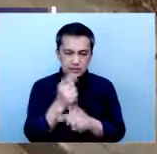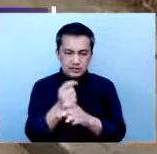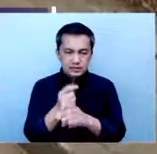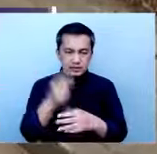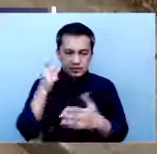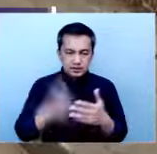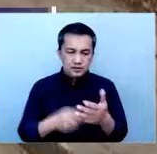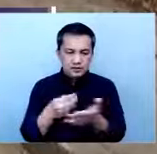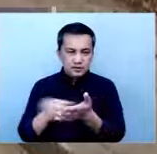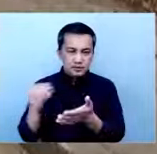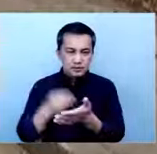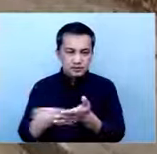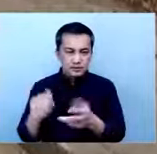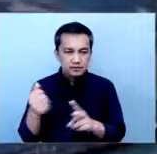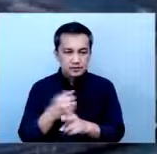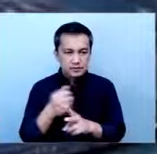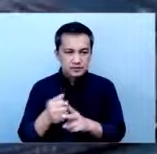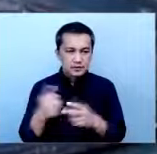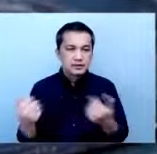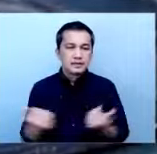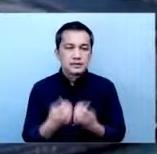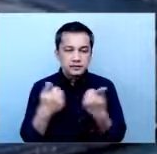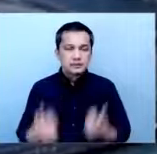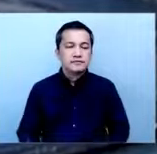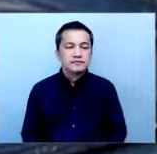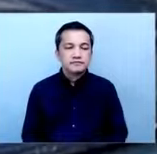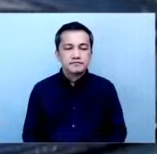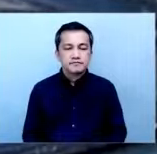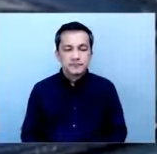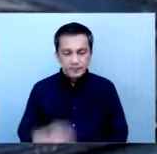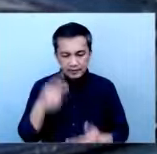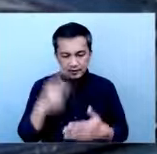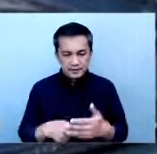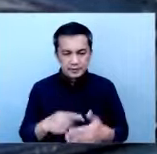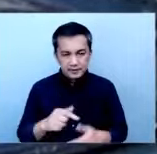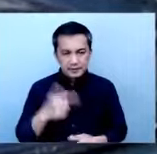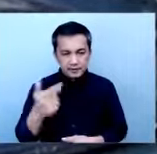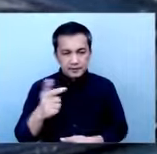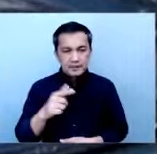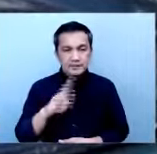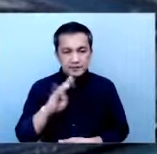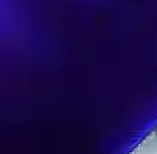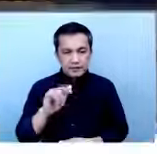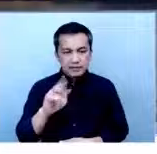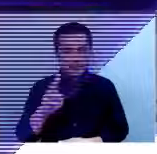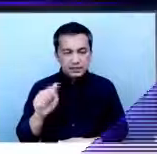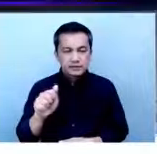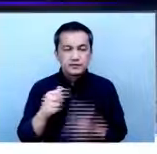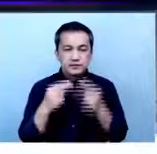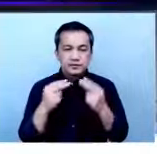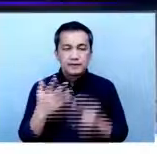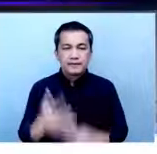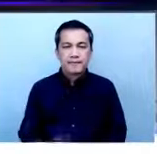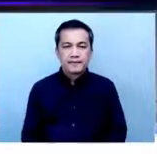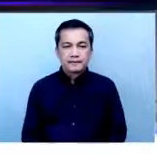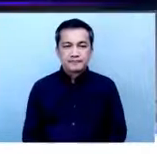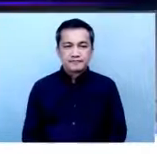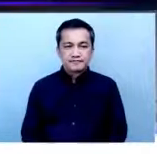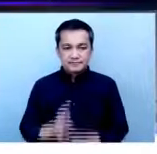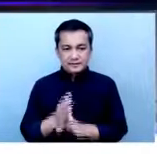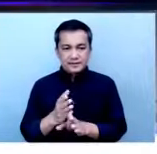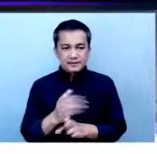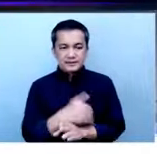sasagutin ang gastos ng mga biktima ng disgrasya. Nagbabalita mula sa frontline, Brian Basa, News 5. Kambyo tayo